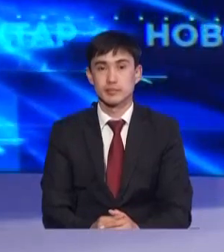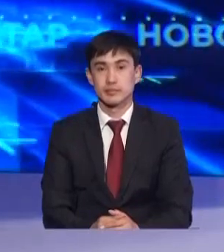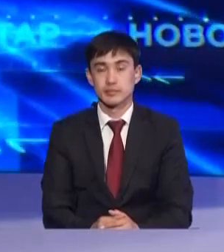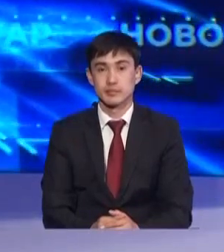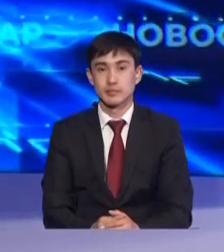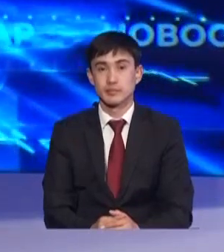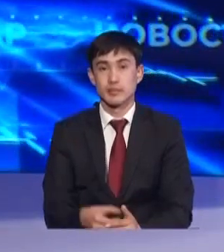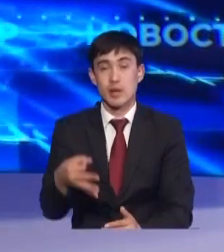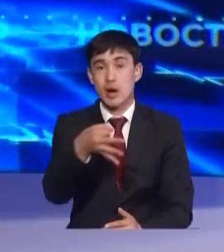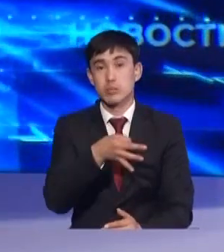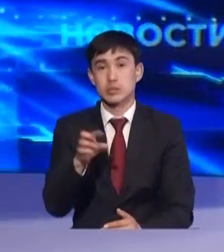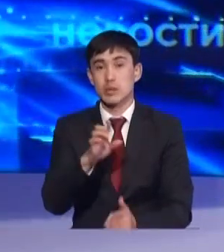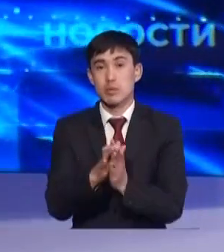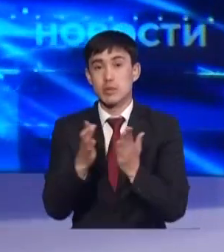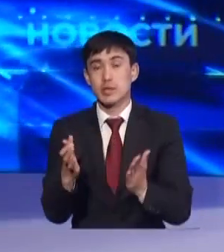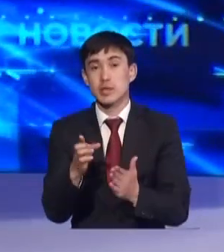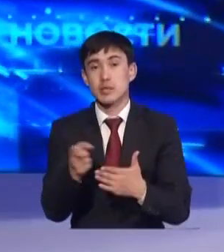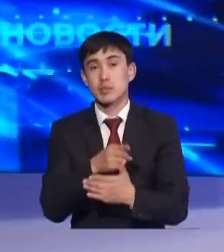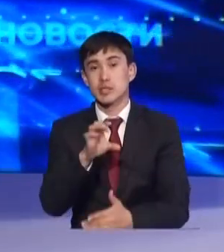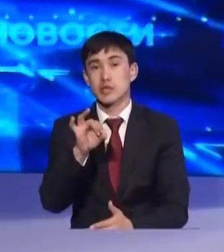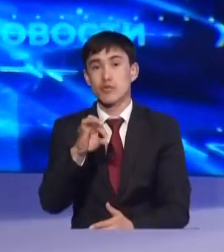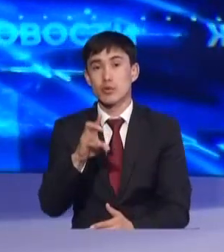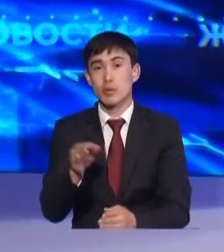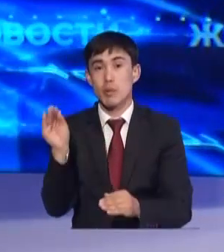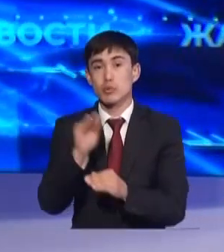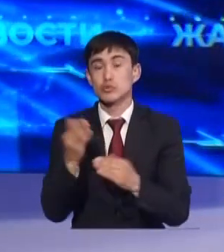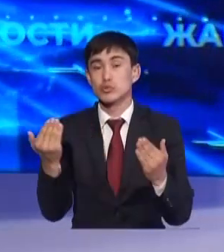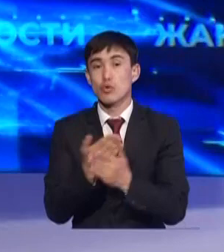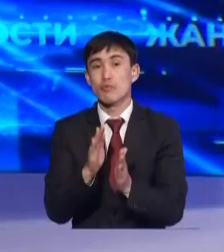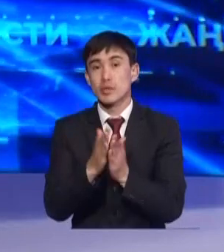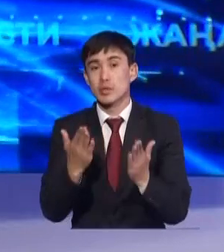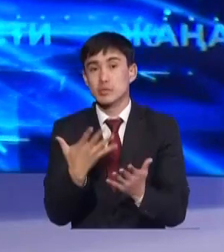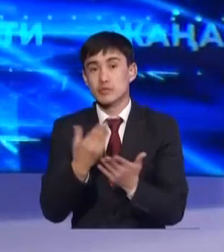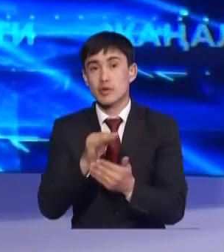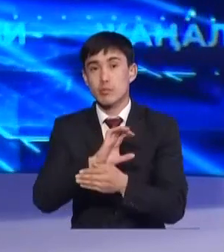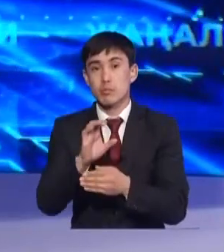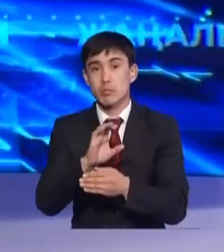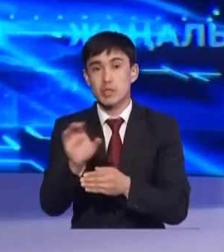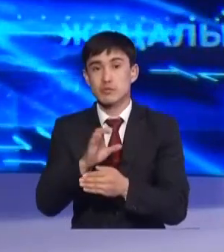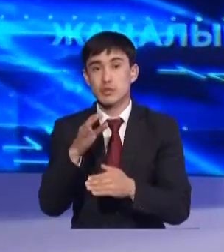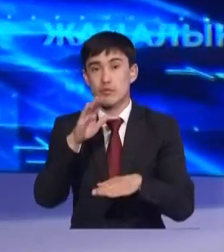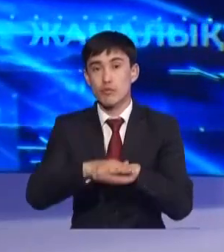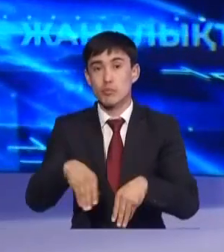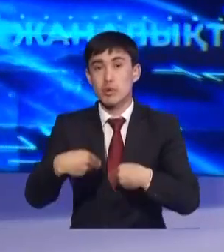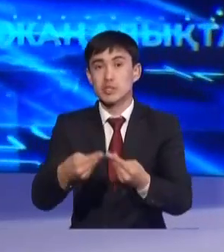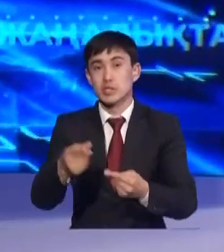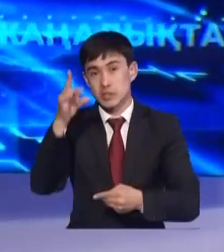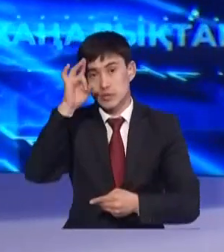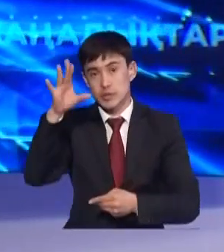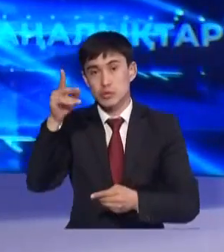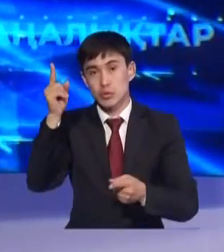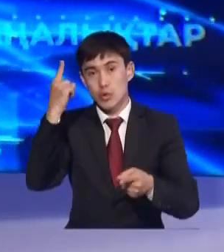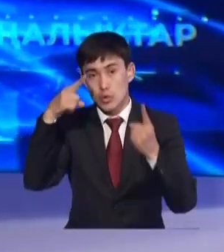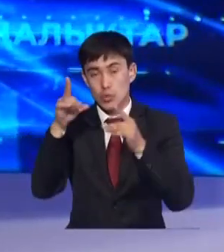тлендиева областная библиотека имени Сакена сейфу пополнилась новыми книгами свои произведения в её фонд поже известные